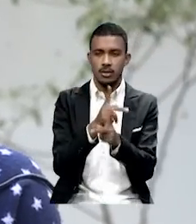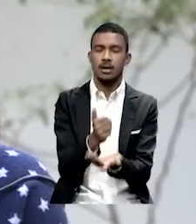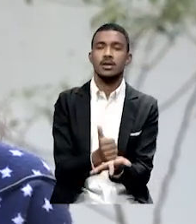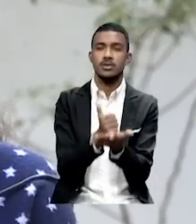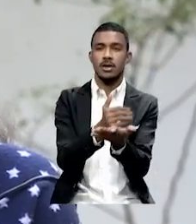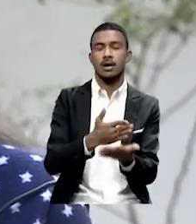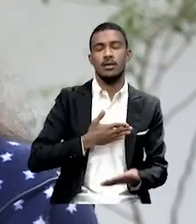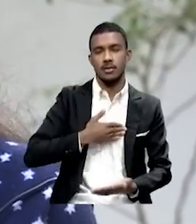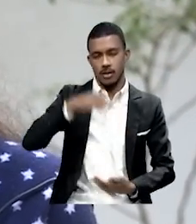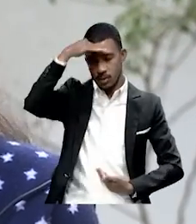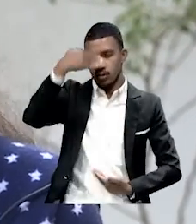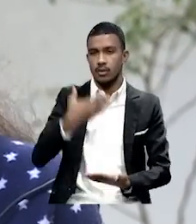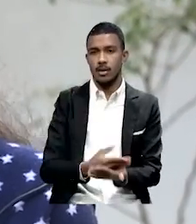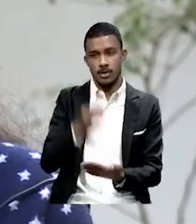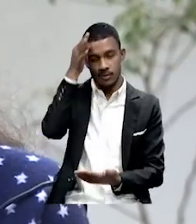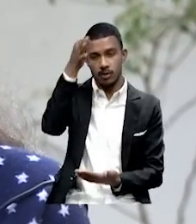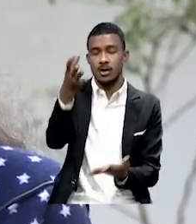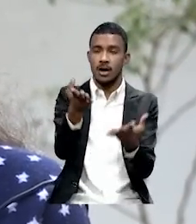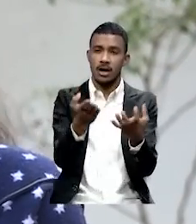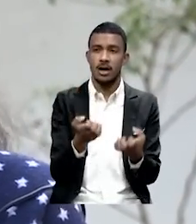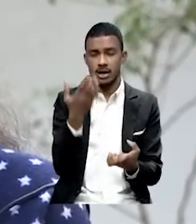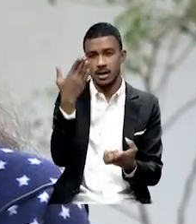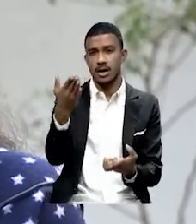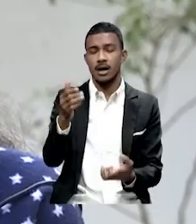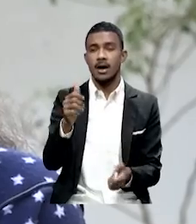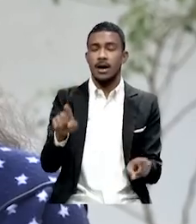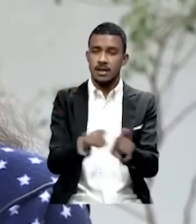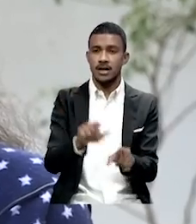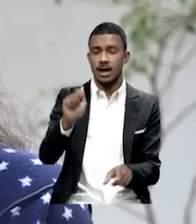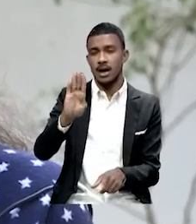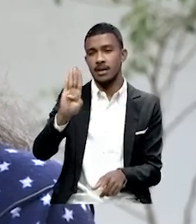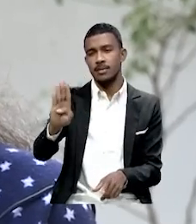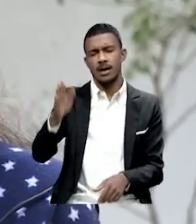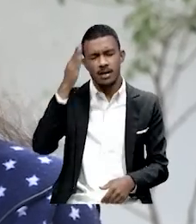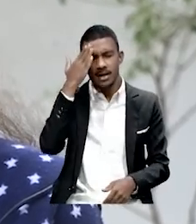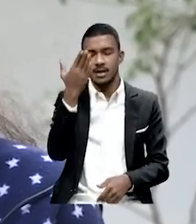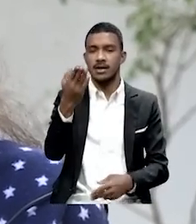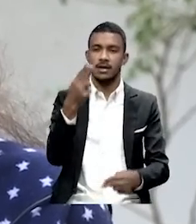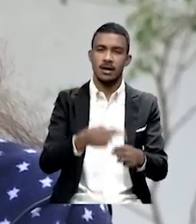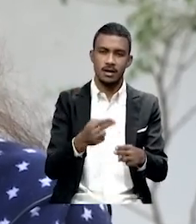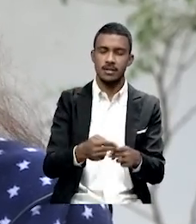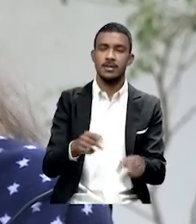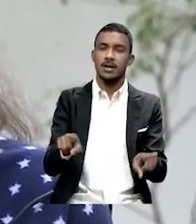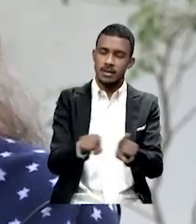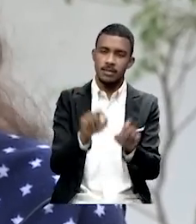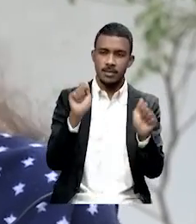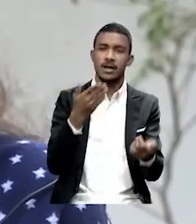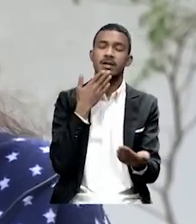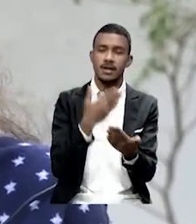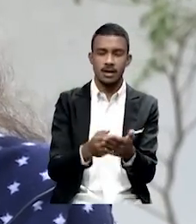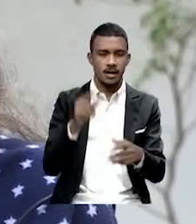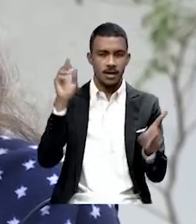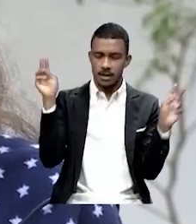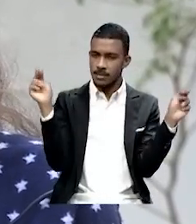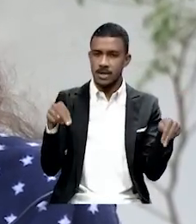Turun ni ansa akar ni ane tengser AB tu kini istinian arang ni. ni mesti akan salah la persis satu es dua mesti